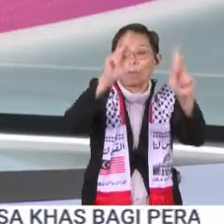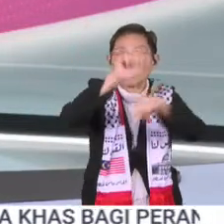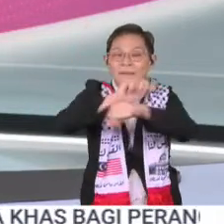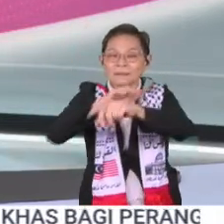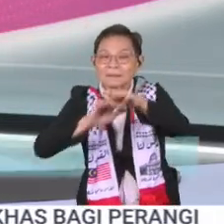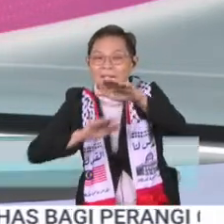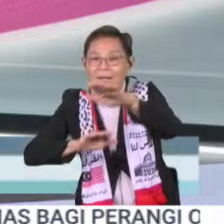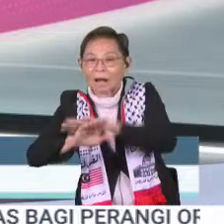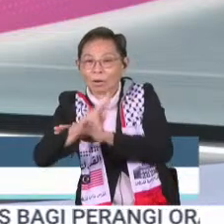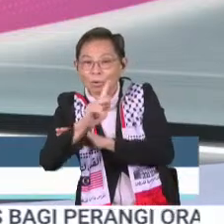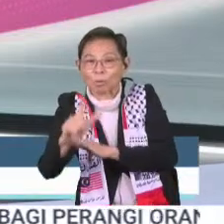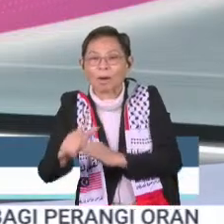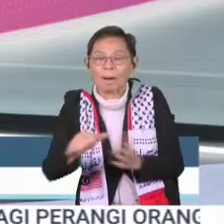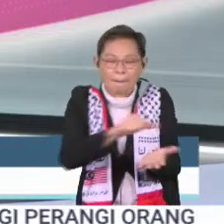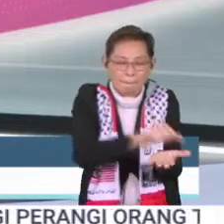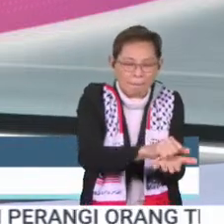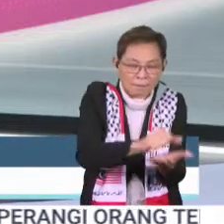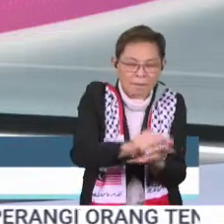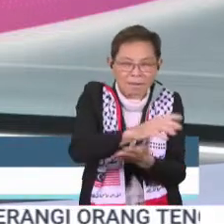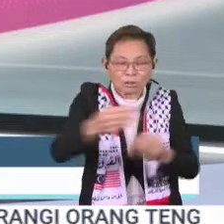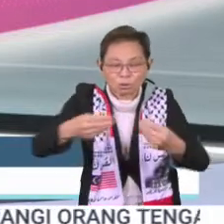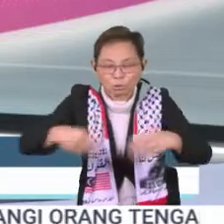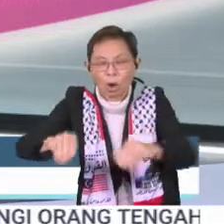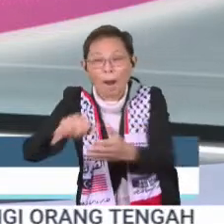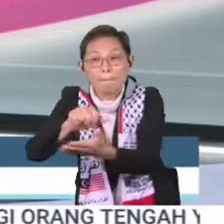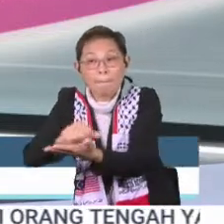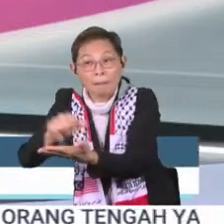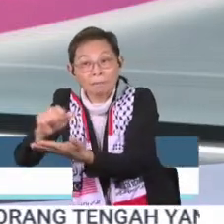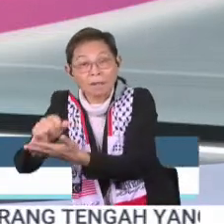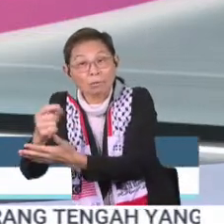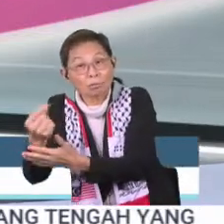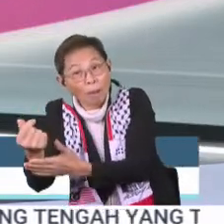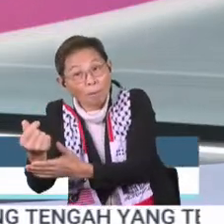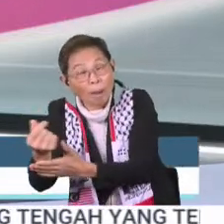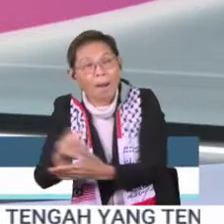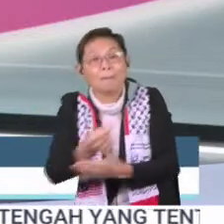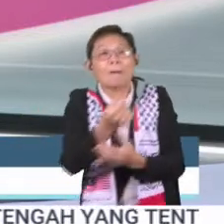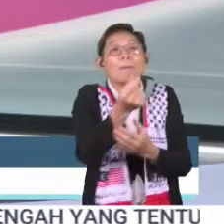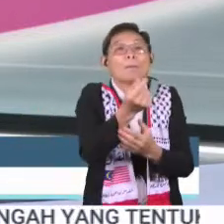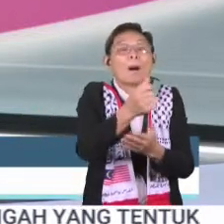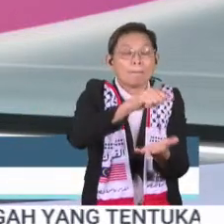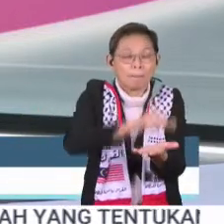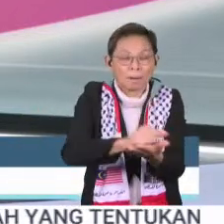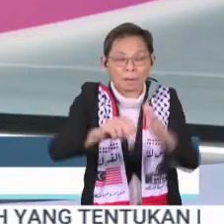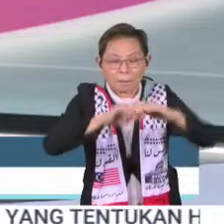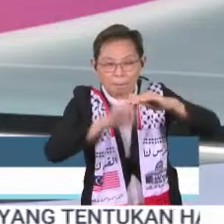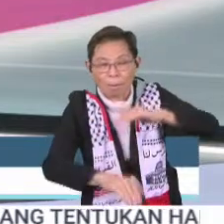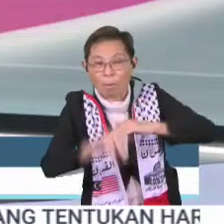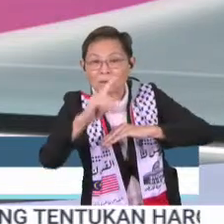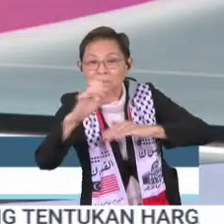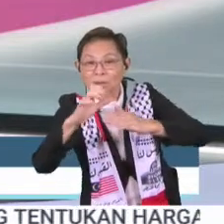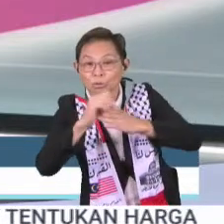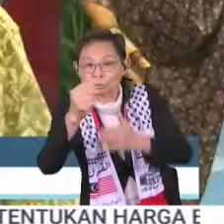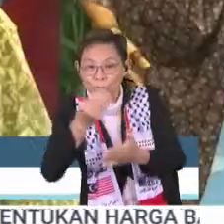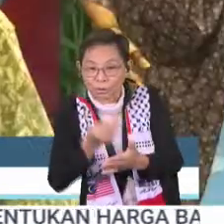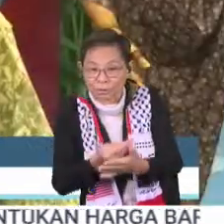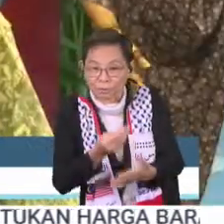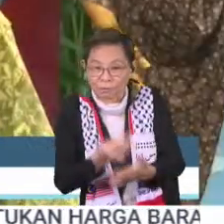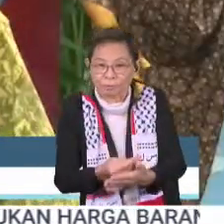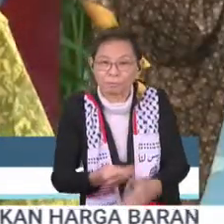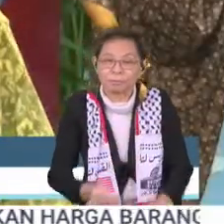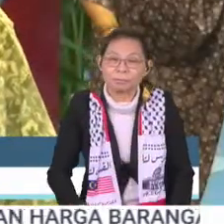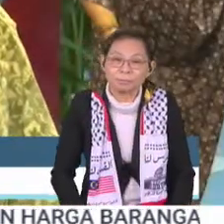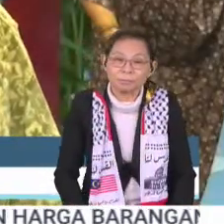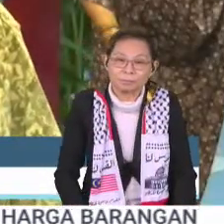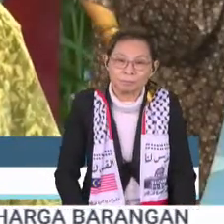ini antaranya Sumbatik dan Jualan Rahmah Batik yang menawarkan harga barangan batik di bawah RM100.